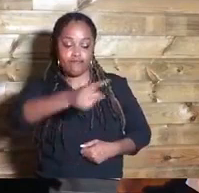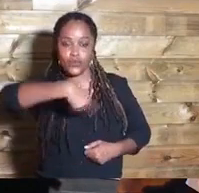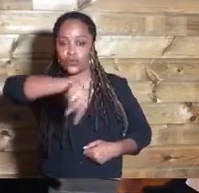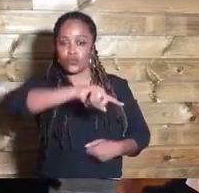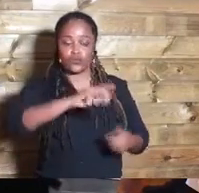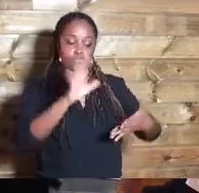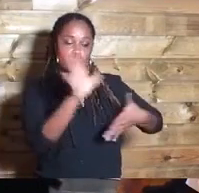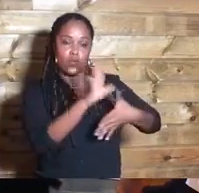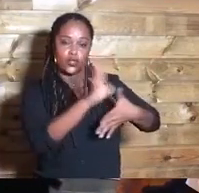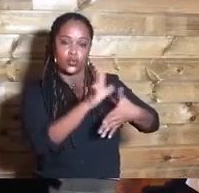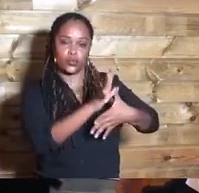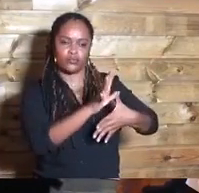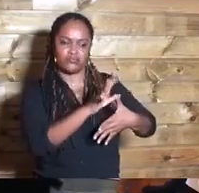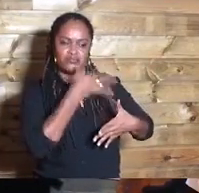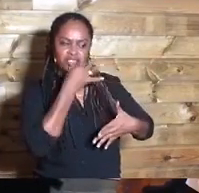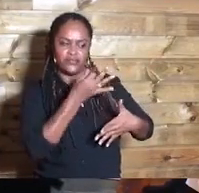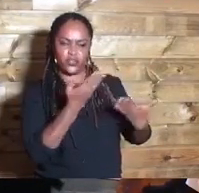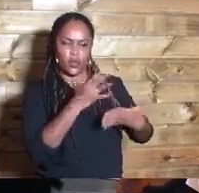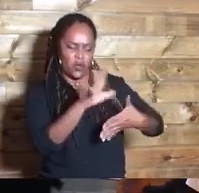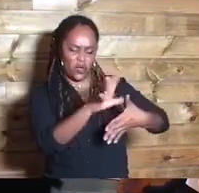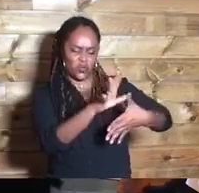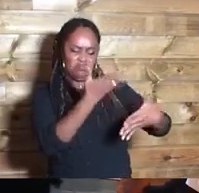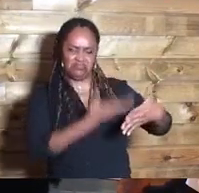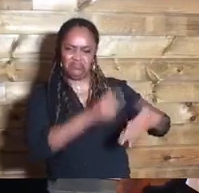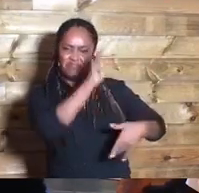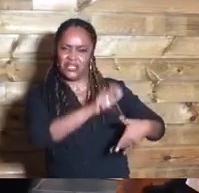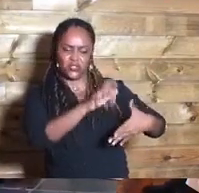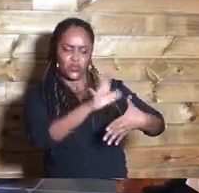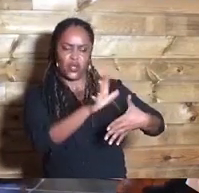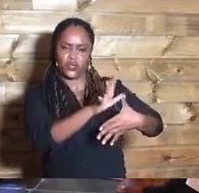Mais, l'homme n'a jamais dit nous ça, hein? Mais quand on a crié en Guadeloupéen, quand on a crié Guadeloupéen?